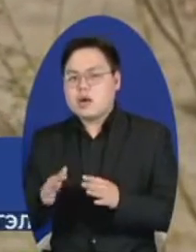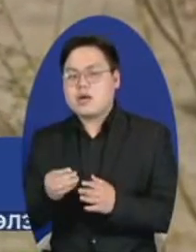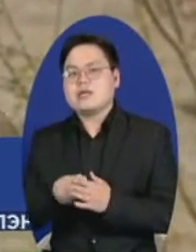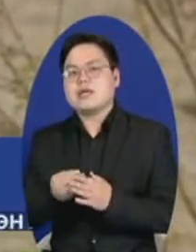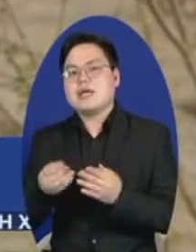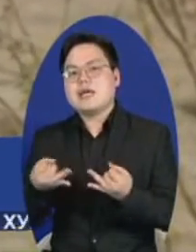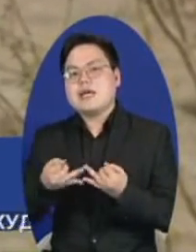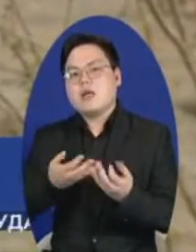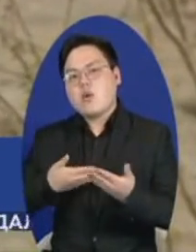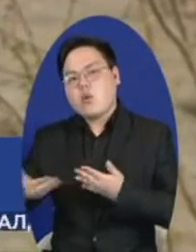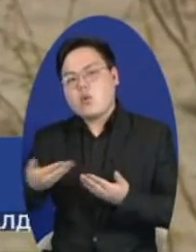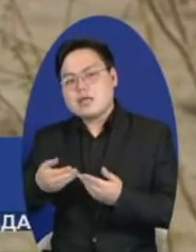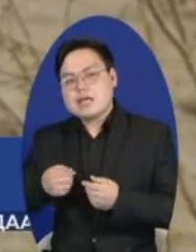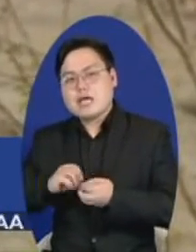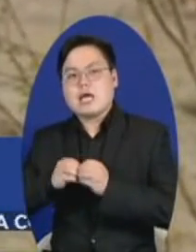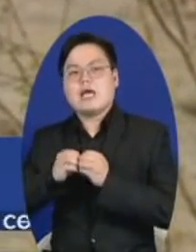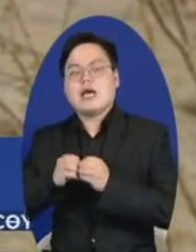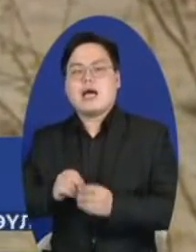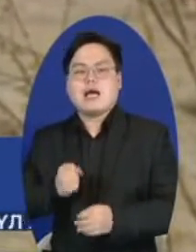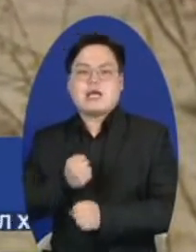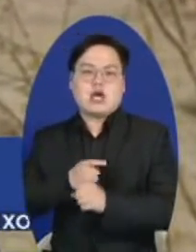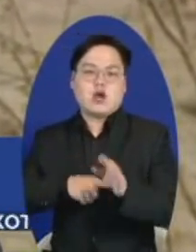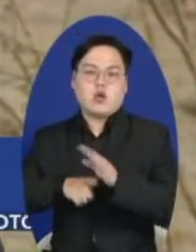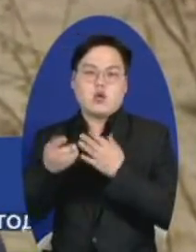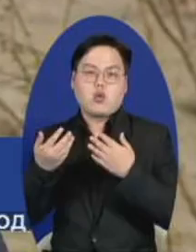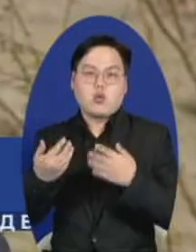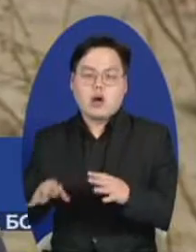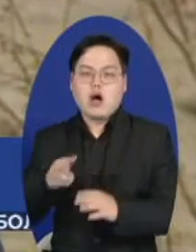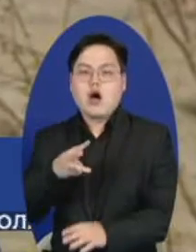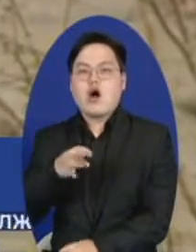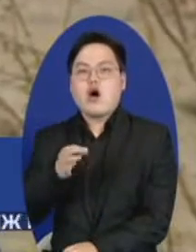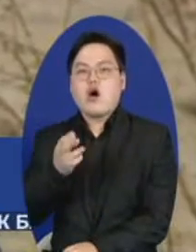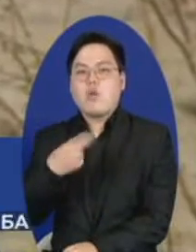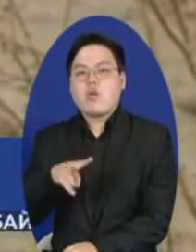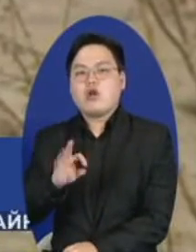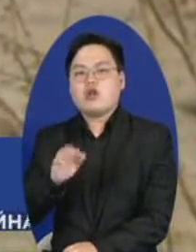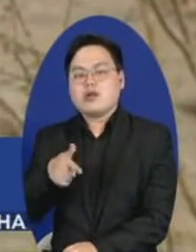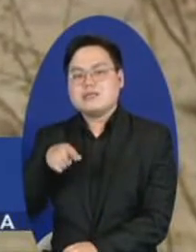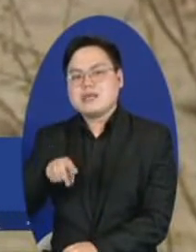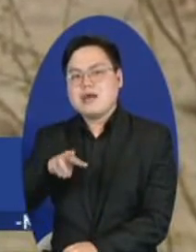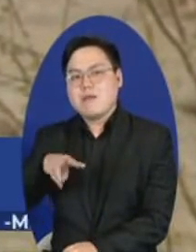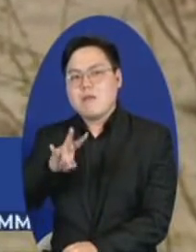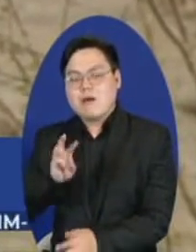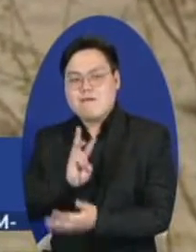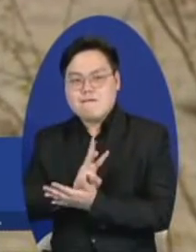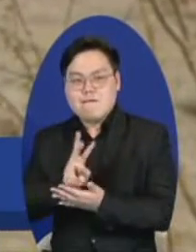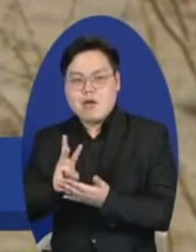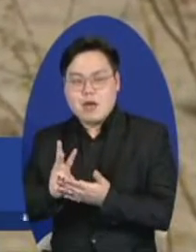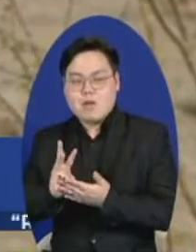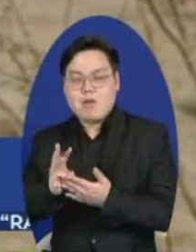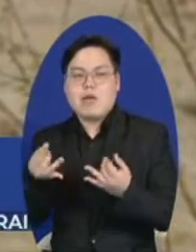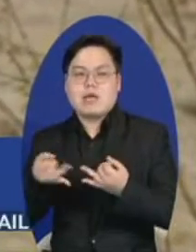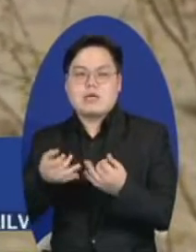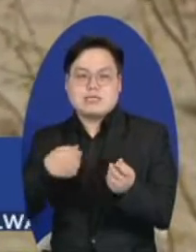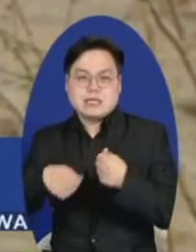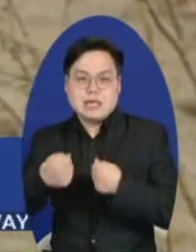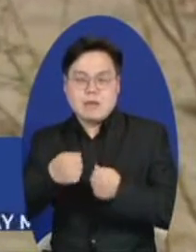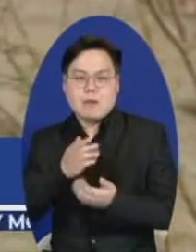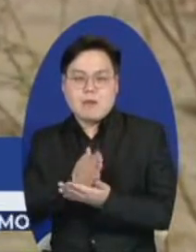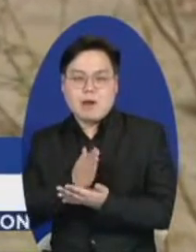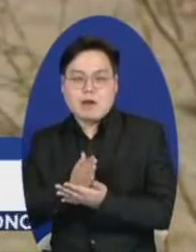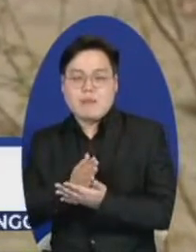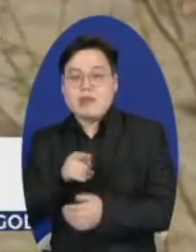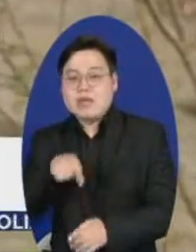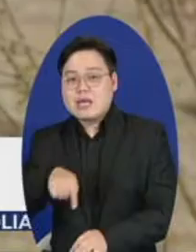хөдөлгөөн цахим биржиг ажиллуулж эхэлж байгаа модлог гэдэг домайн модлог цахимэн гэдэг домайн нэртэй энэ цахим хөдөлгөөг бол эхлүүлж байна. Тэгээд энэ цахим